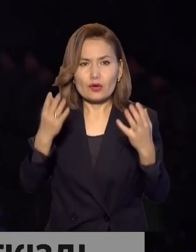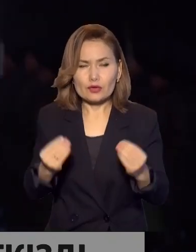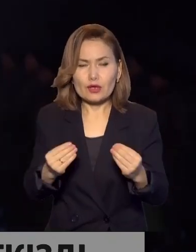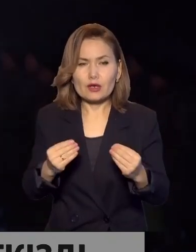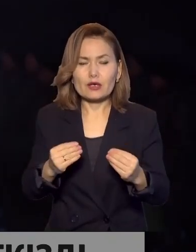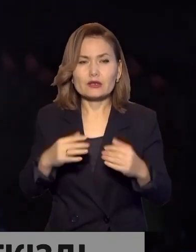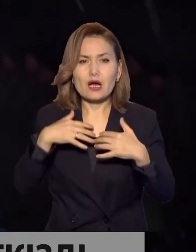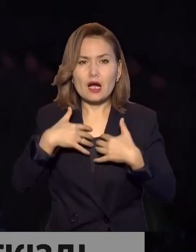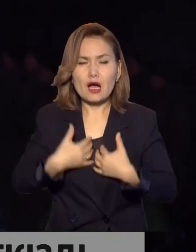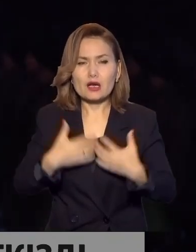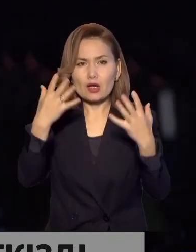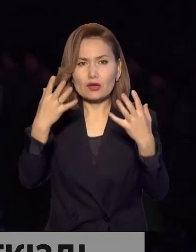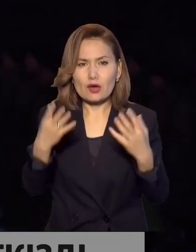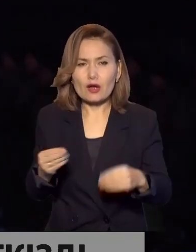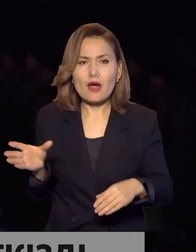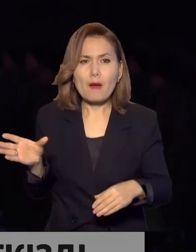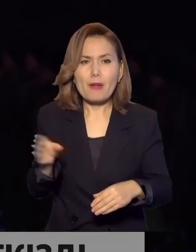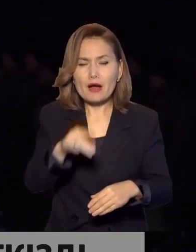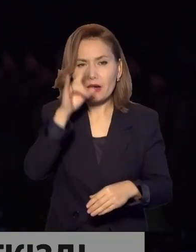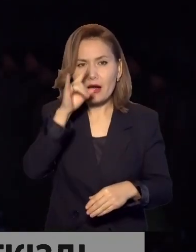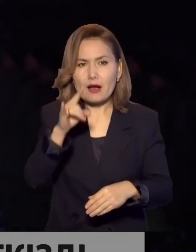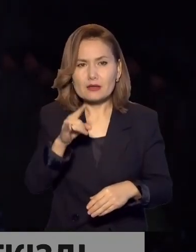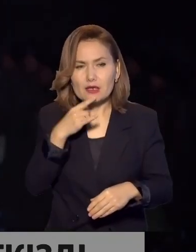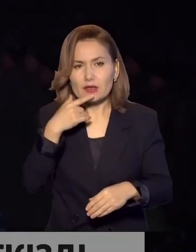қаралы күнде барша сарбаздар